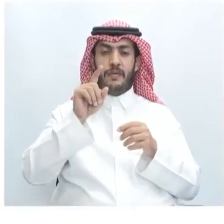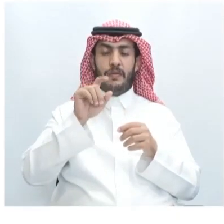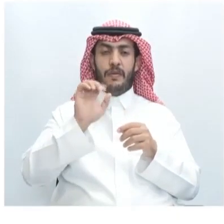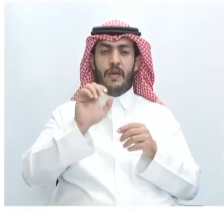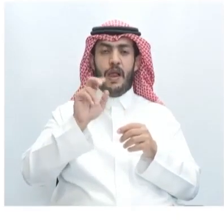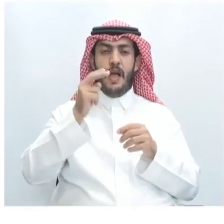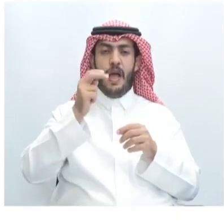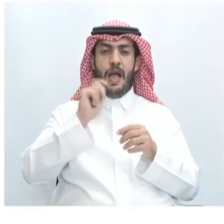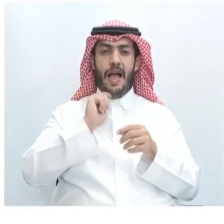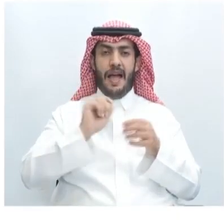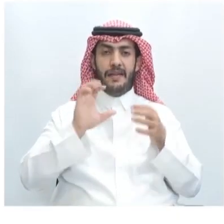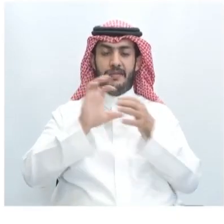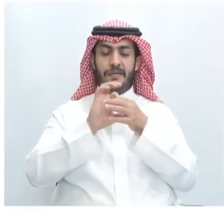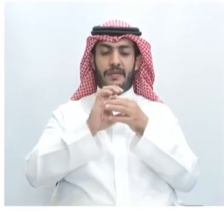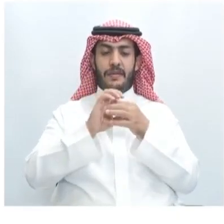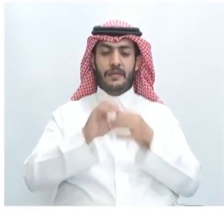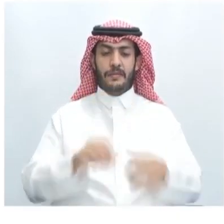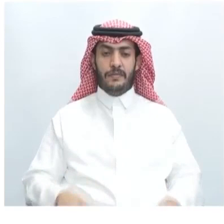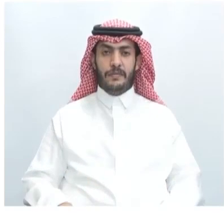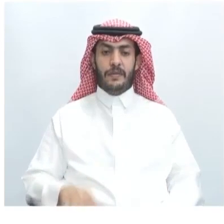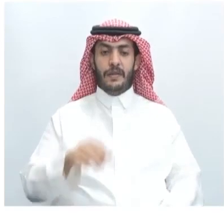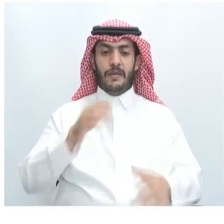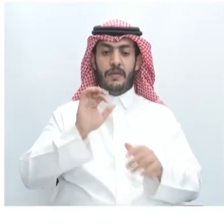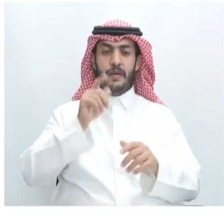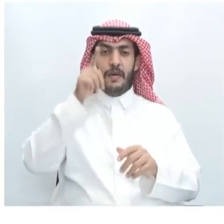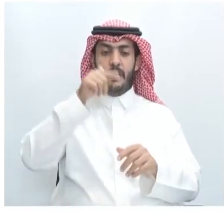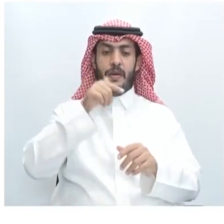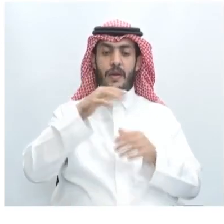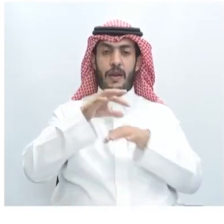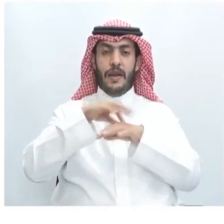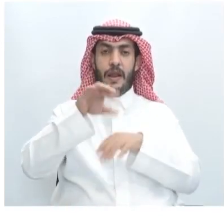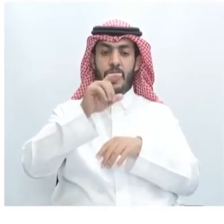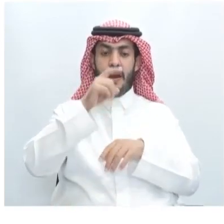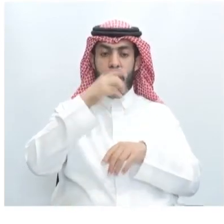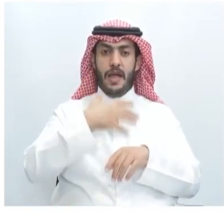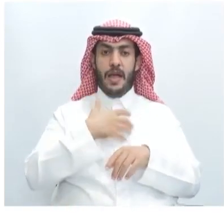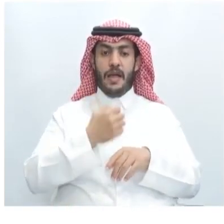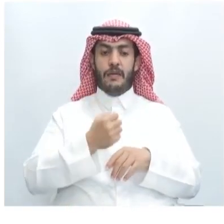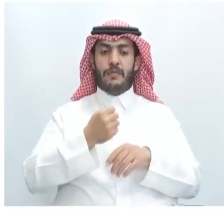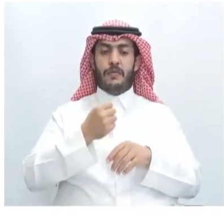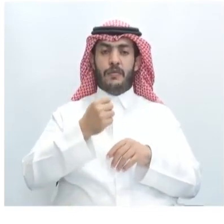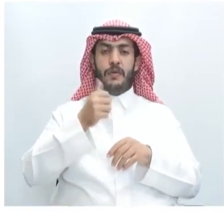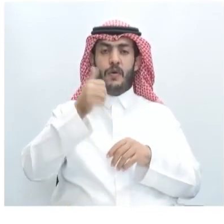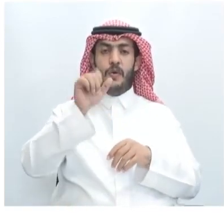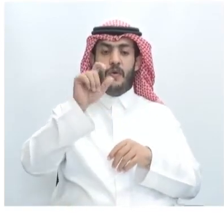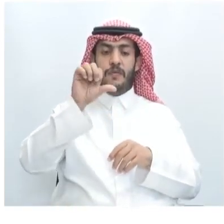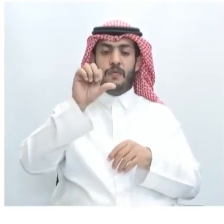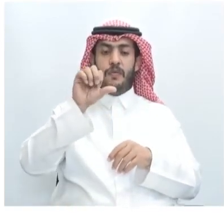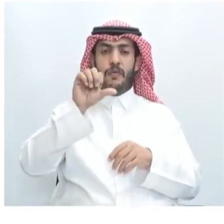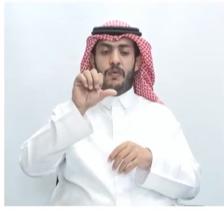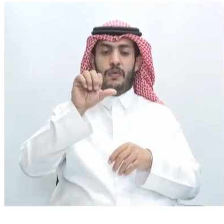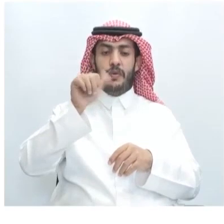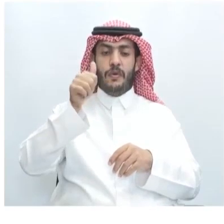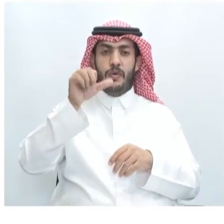قاعده الوفاه بالعقود في قول الله عز وجل يا ايها الذين امنوا اوفوا بالعقود اما في قاعده